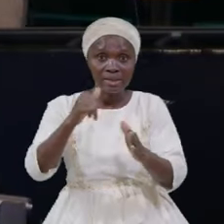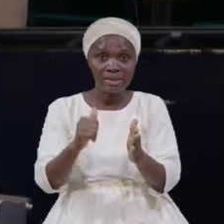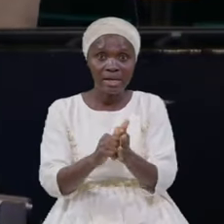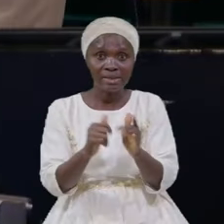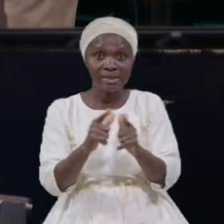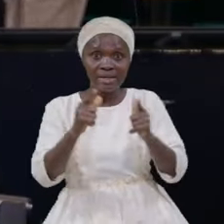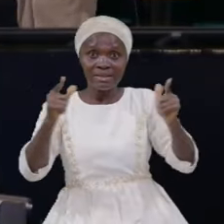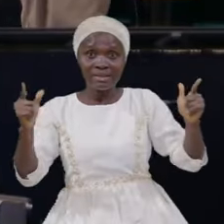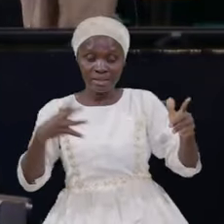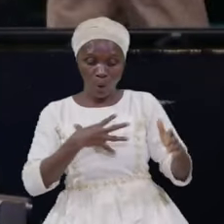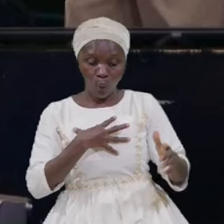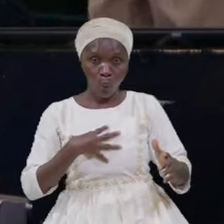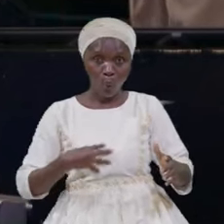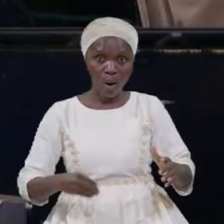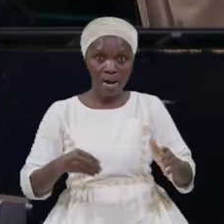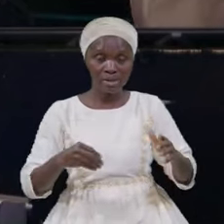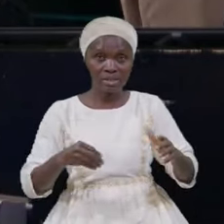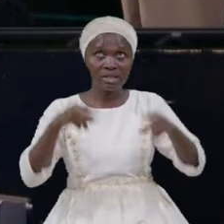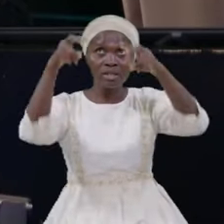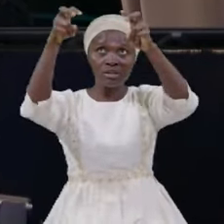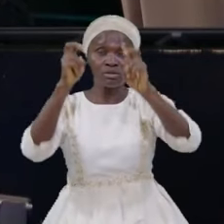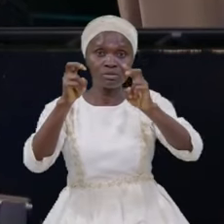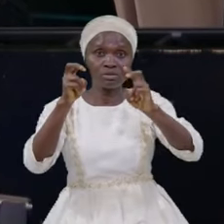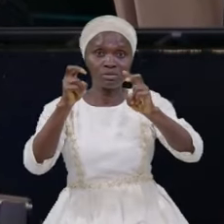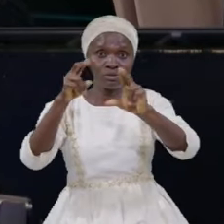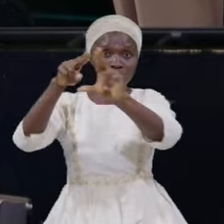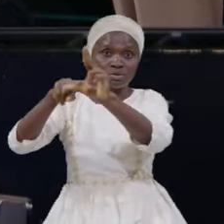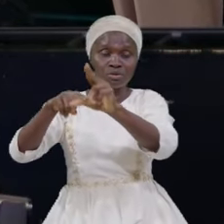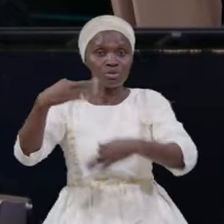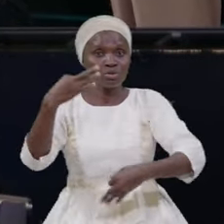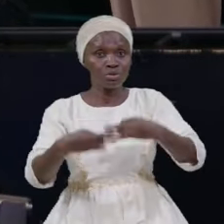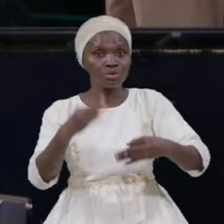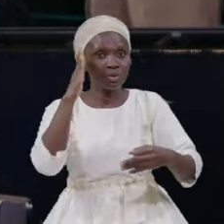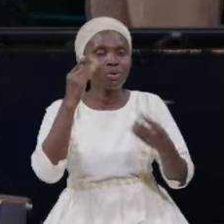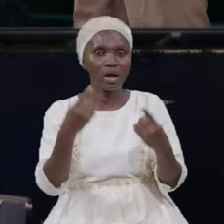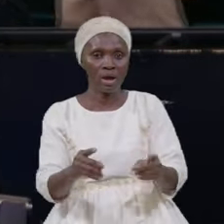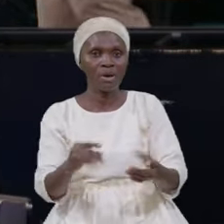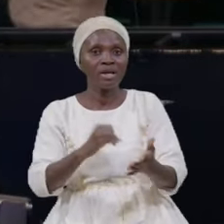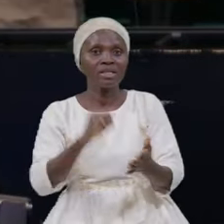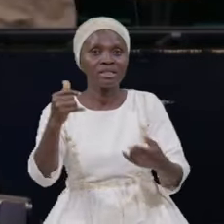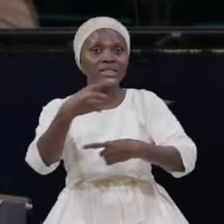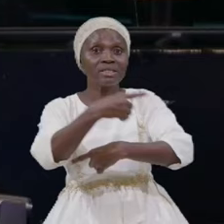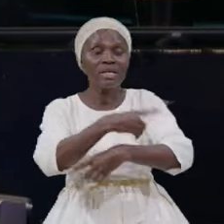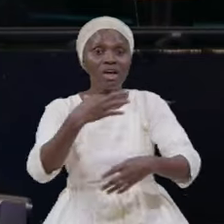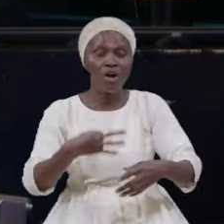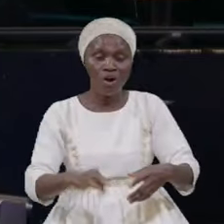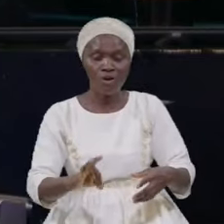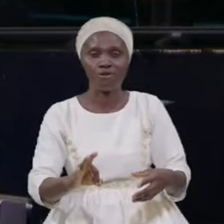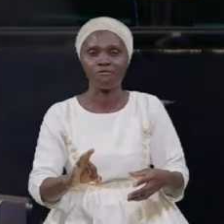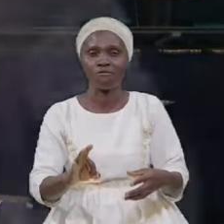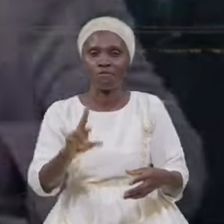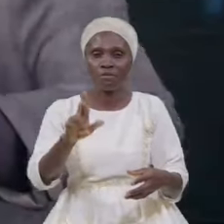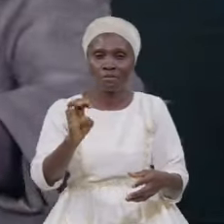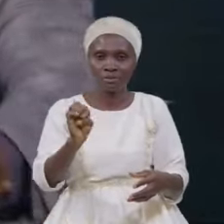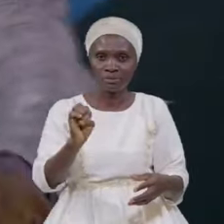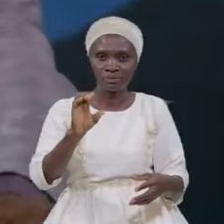jugement du grand trône blanc aura lieu. Donc c'est le jour des comptes rendus. Les jours seront ouverts. Les œuvres